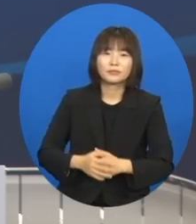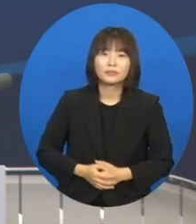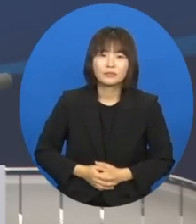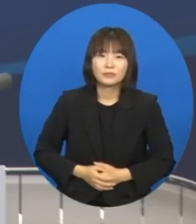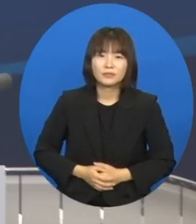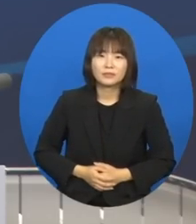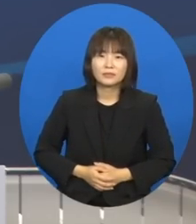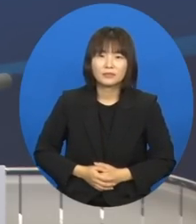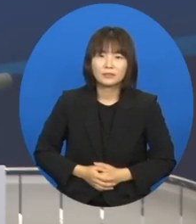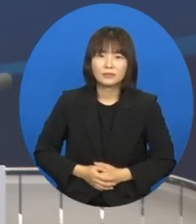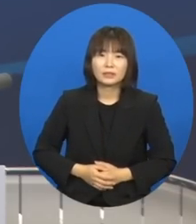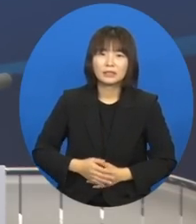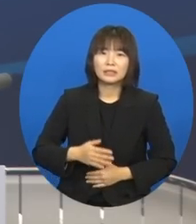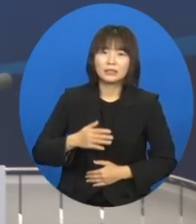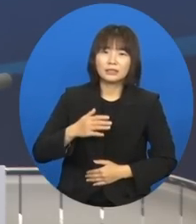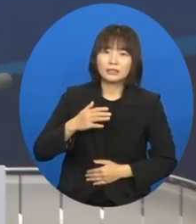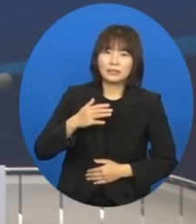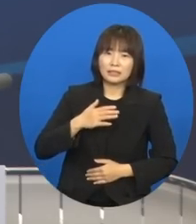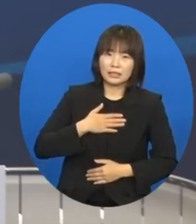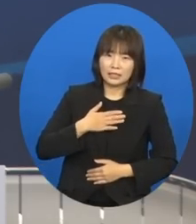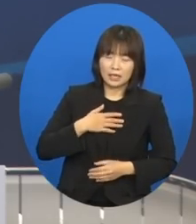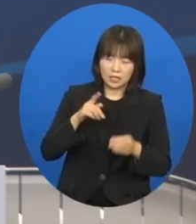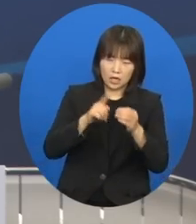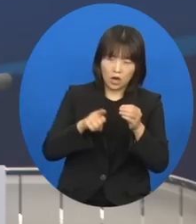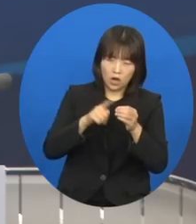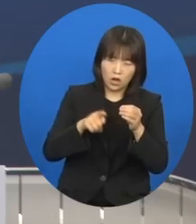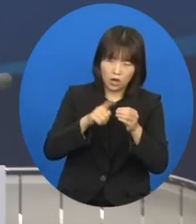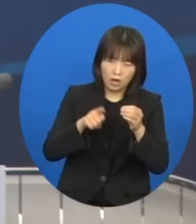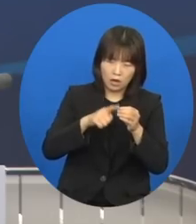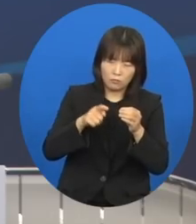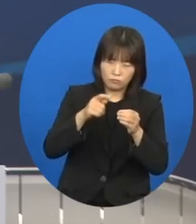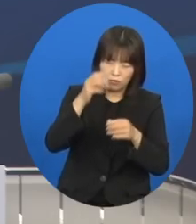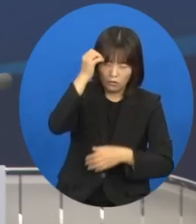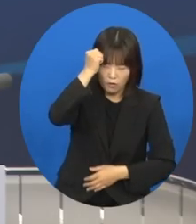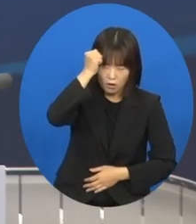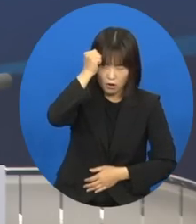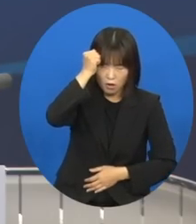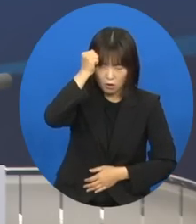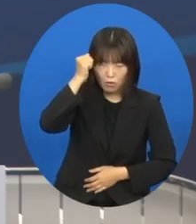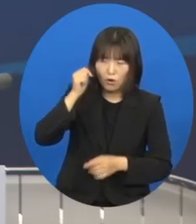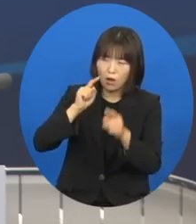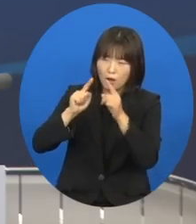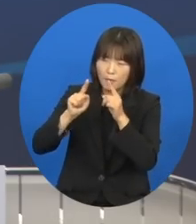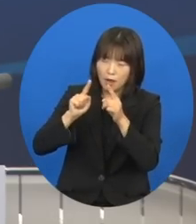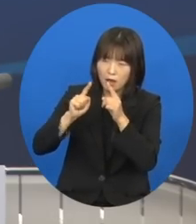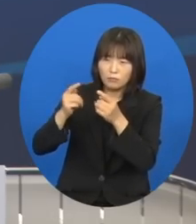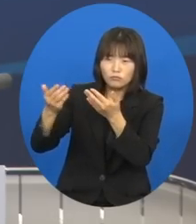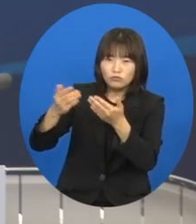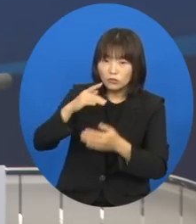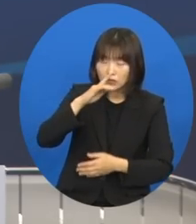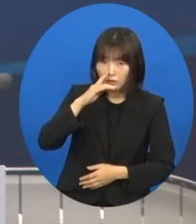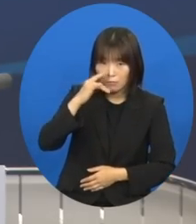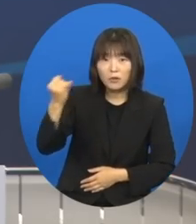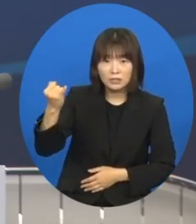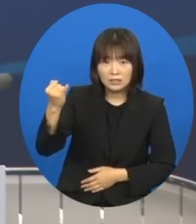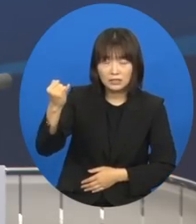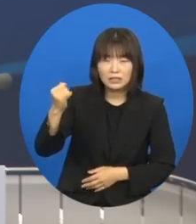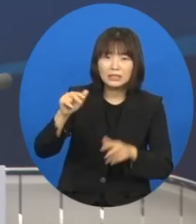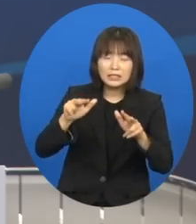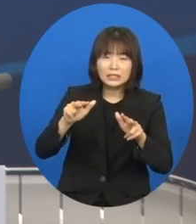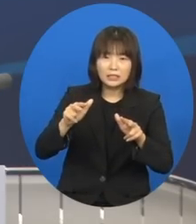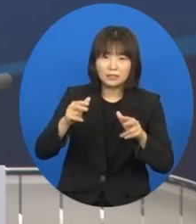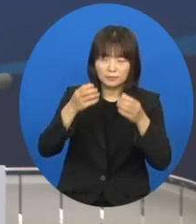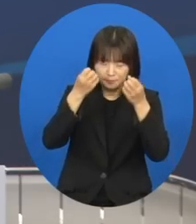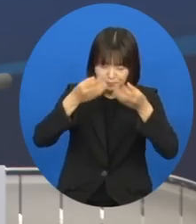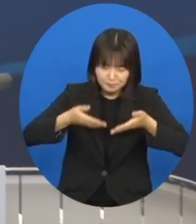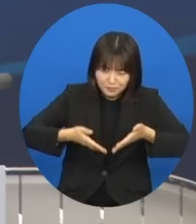저에게 맨날 연불 외우라고 그러고 맨날 불공 드리라고 했던 그 어머니가 이제는 거듭나서 저에게 뭐라고